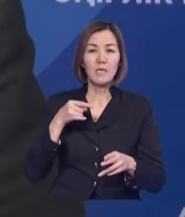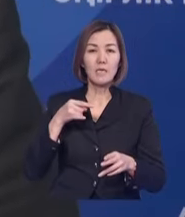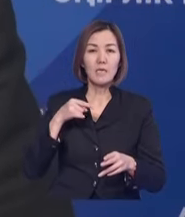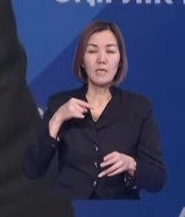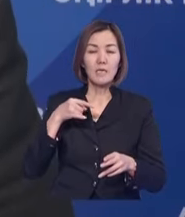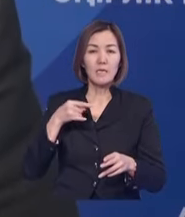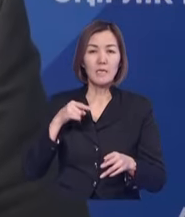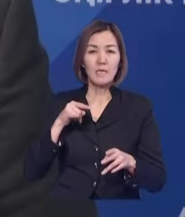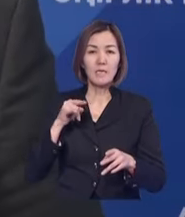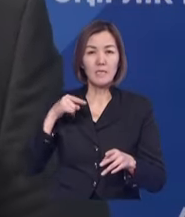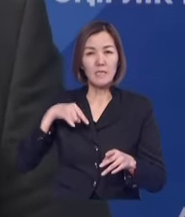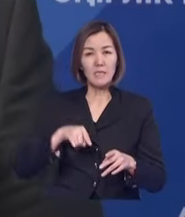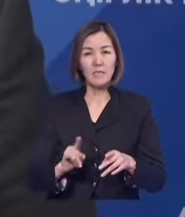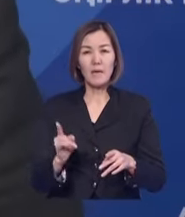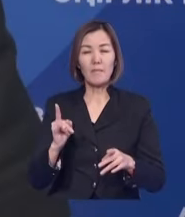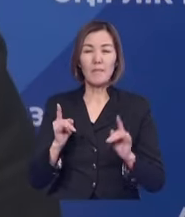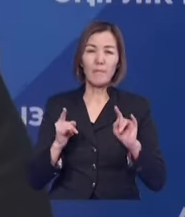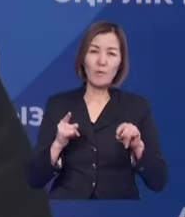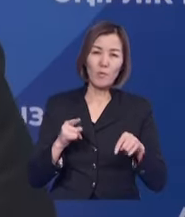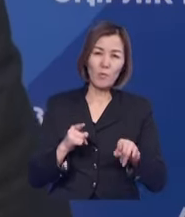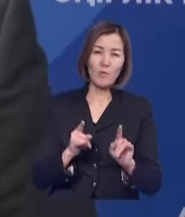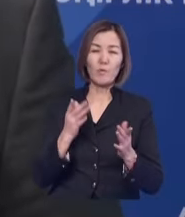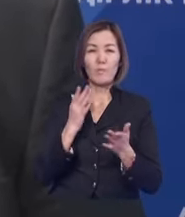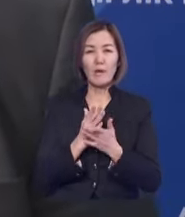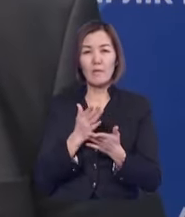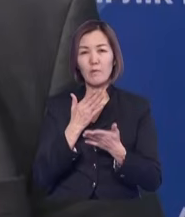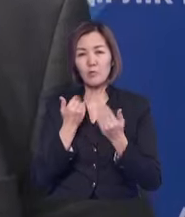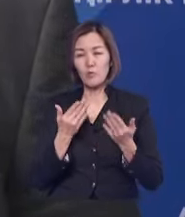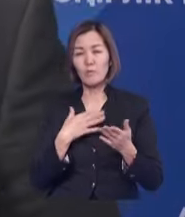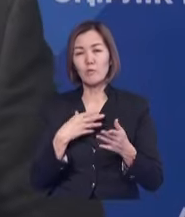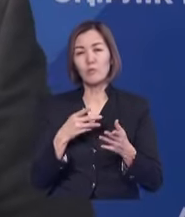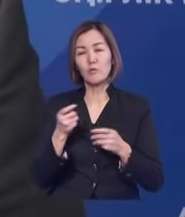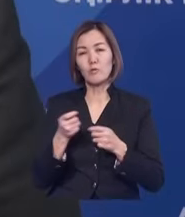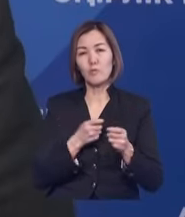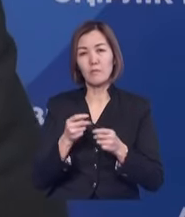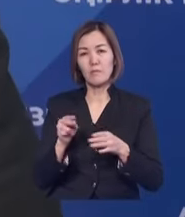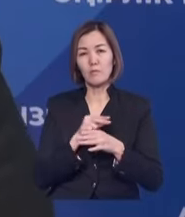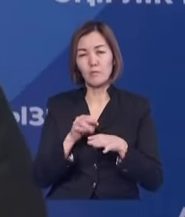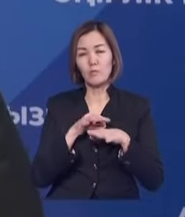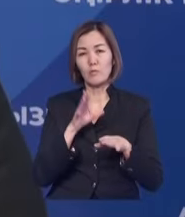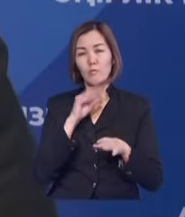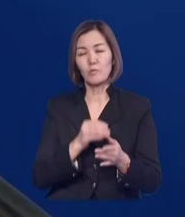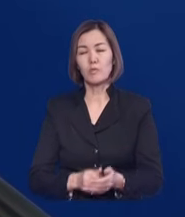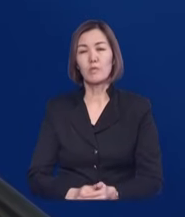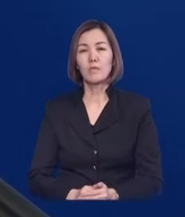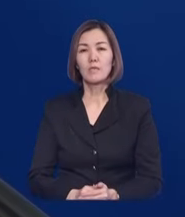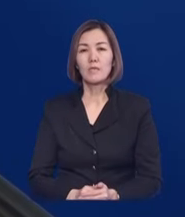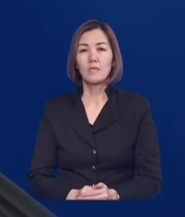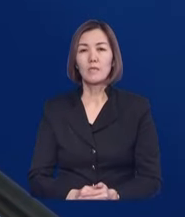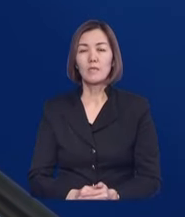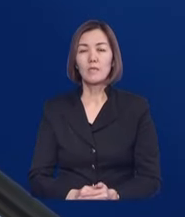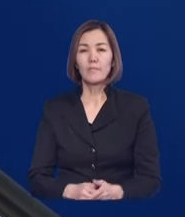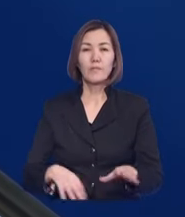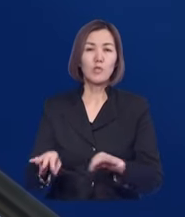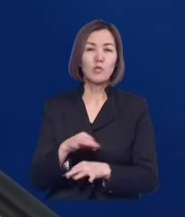суретке жіберіп, түсіріп, сол арқылы жол басқармасы соның қарасып жөндей алатын болады. Сондай-ақ